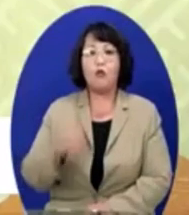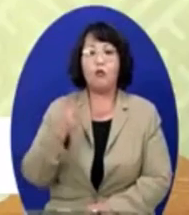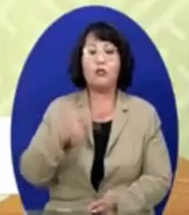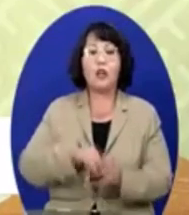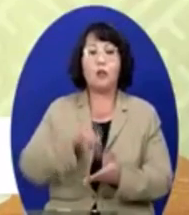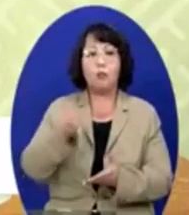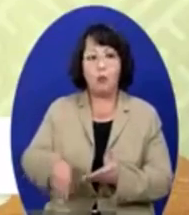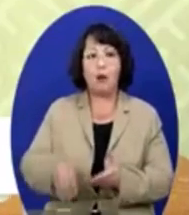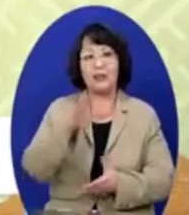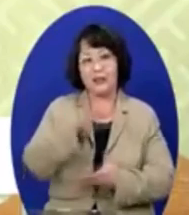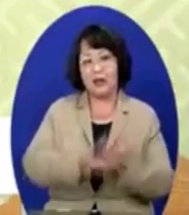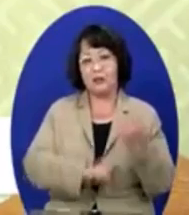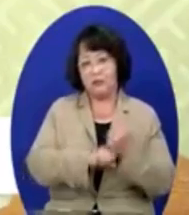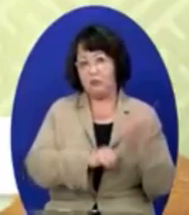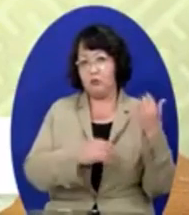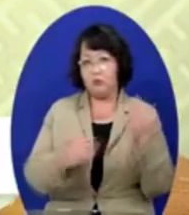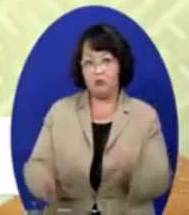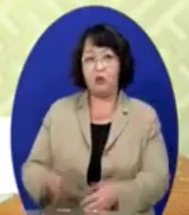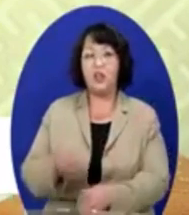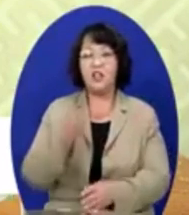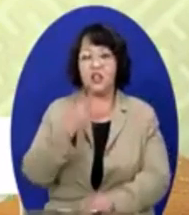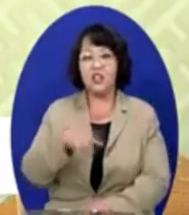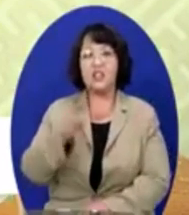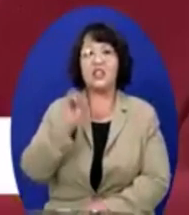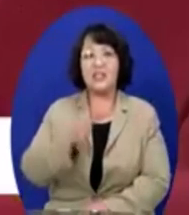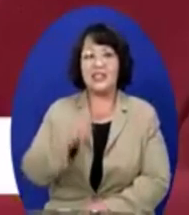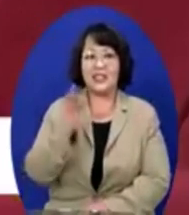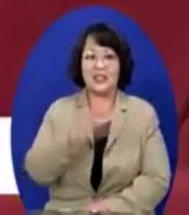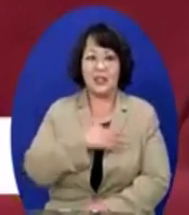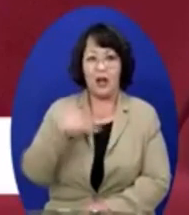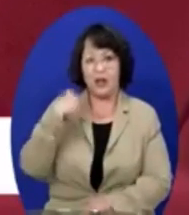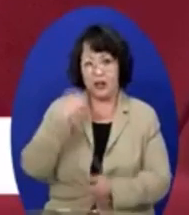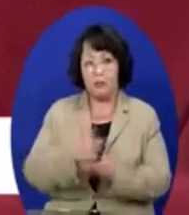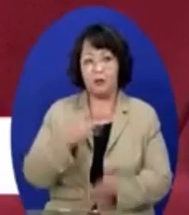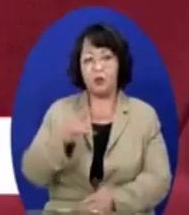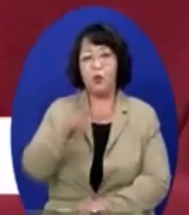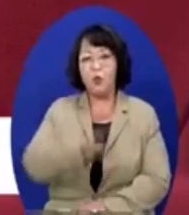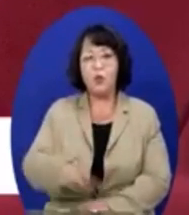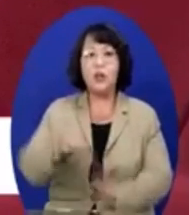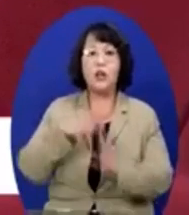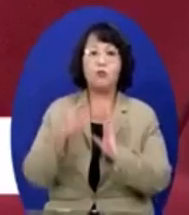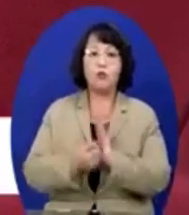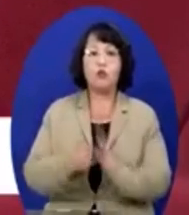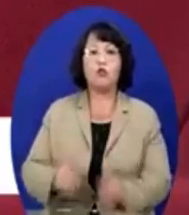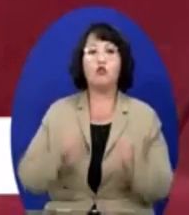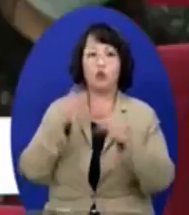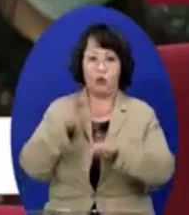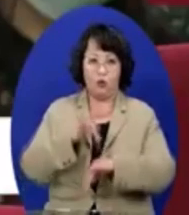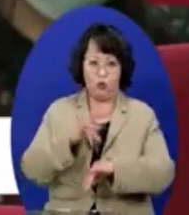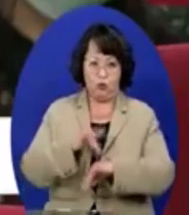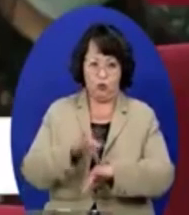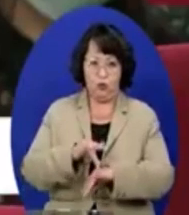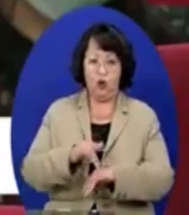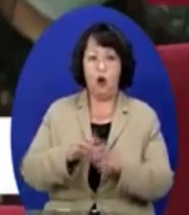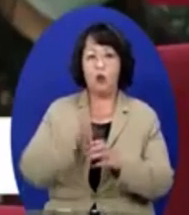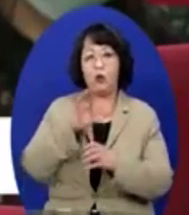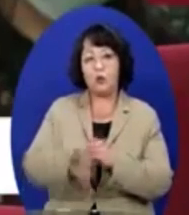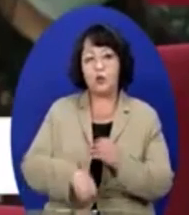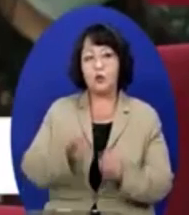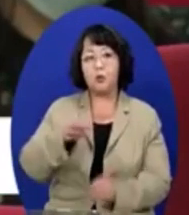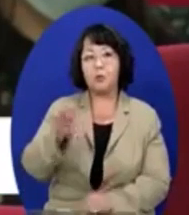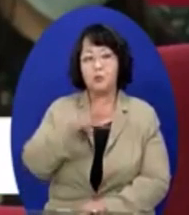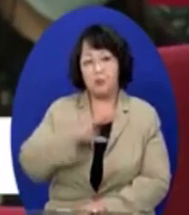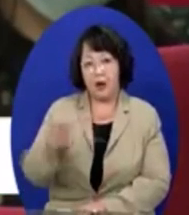төгрөгөөр санхүүжүүлсэн байна. Төсөлд нийслэлийн засаг даргын тамгын газар, нийслэлийн их хүүхэд гэр бүл, хөгжлийн төв, Good Neighbors олон улсын төрийн